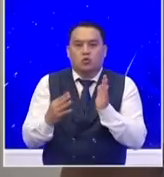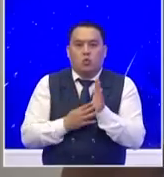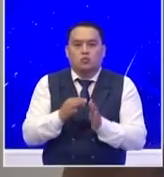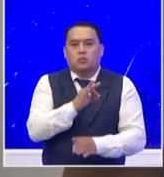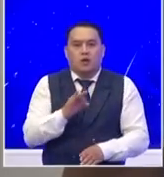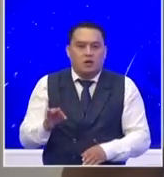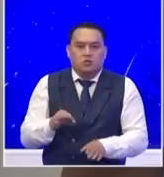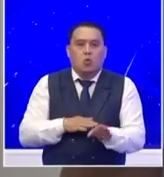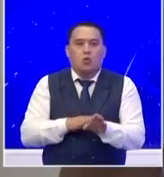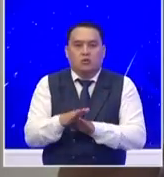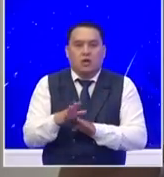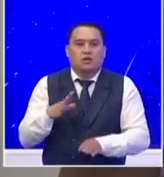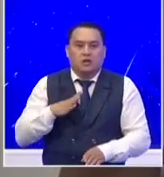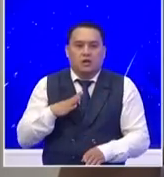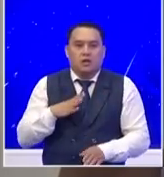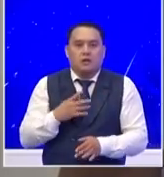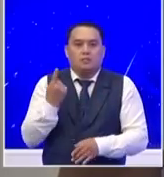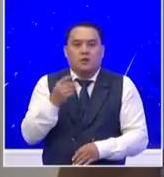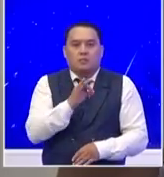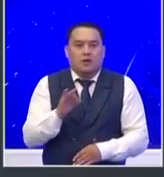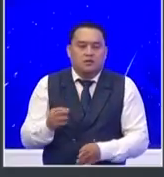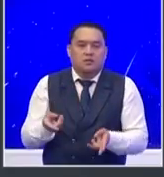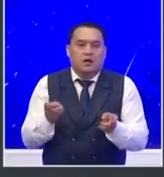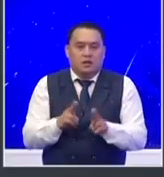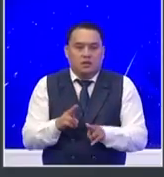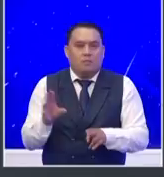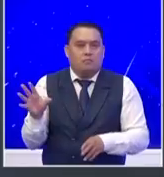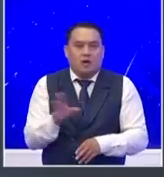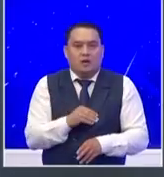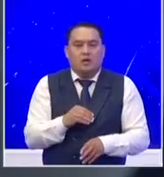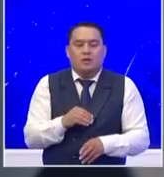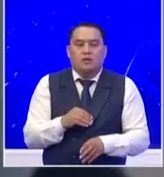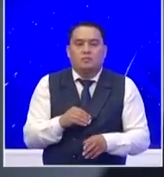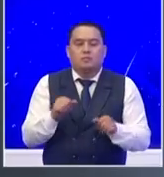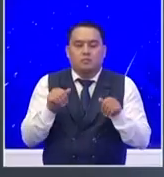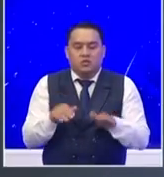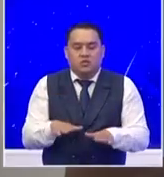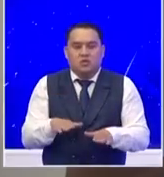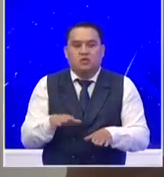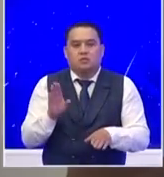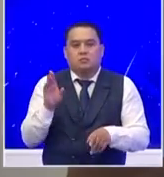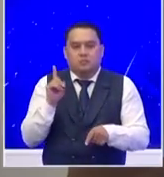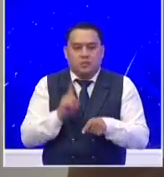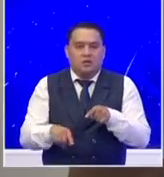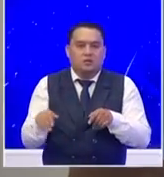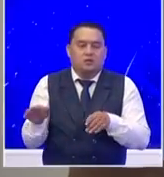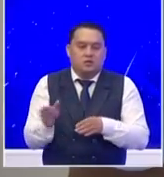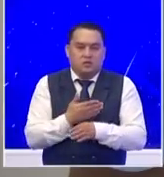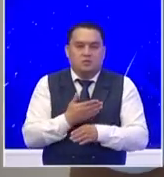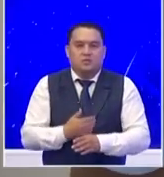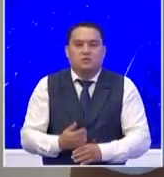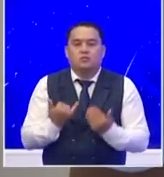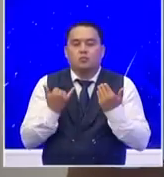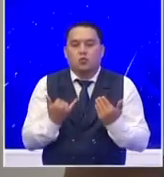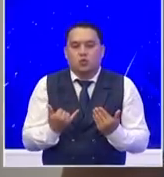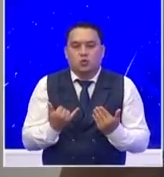99% орындадық, 1% қалып отыр, қалған 1% шешіп жатырмыз. Бүгінгі